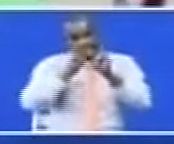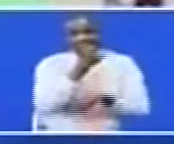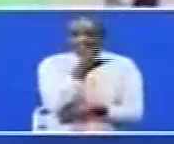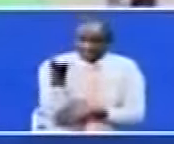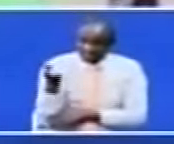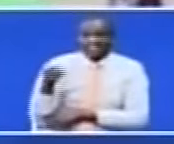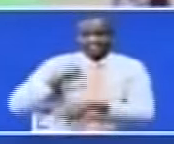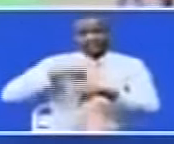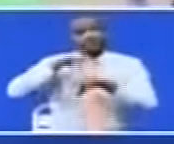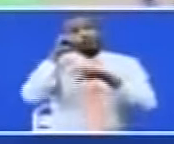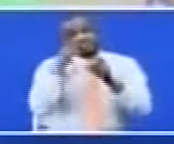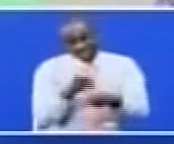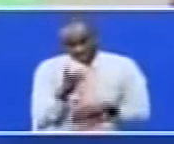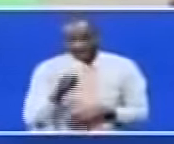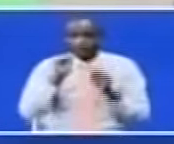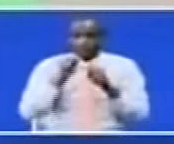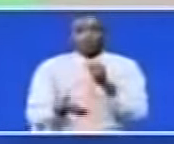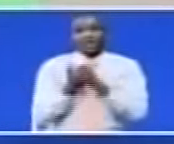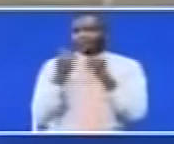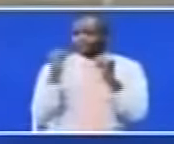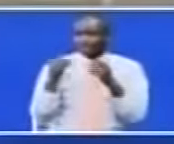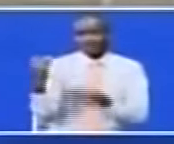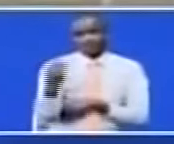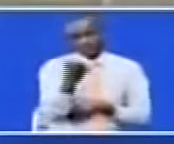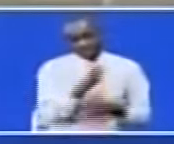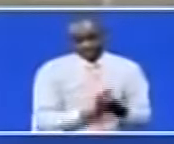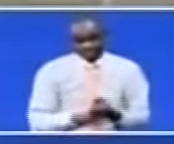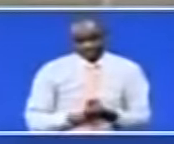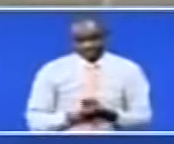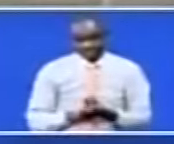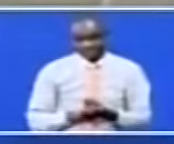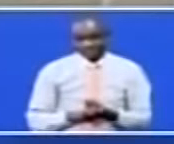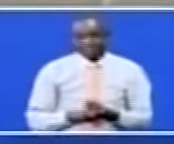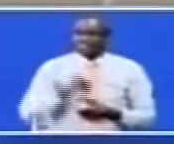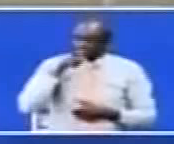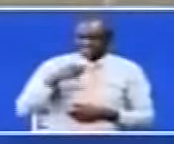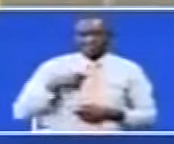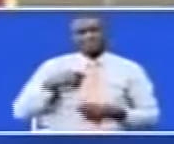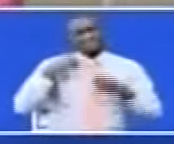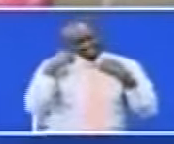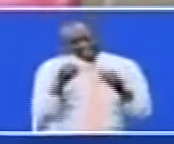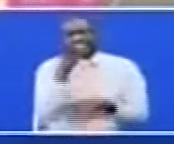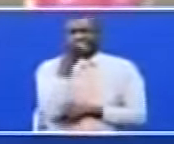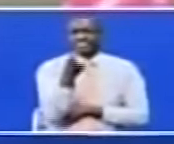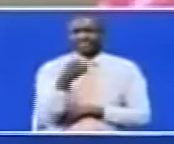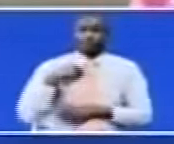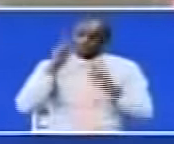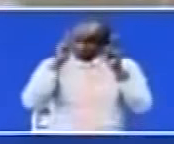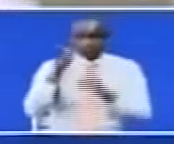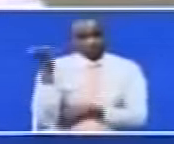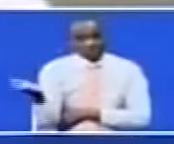najua wakipata watakuwa wamesaidia watu wengi mtaani. These trials I've tried it from